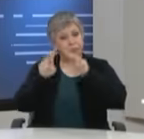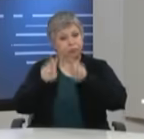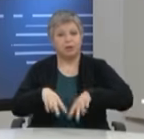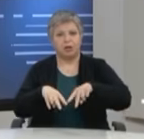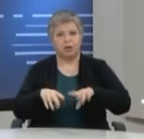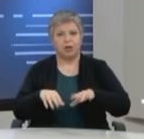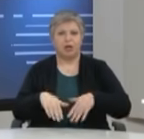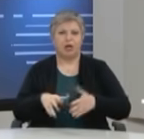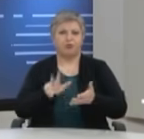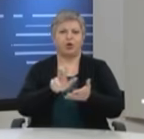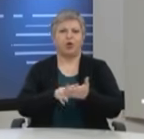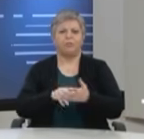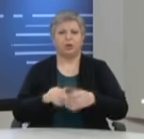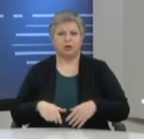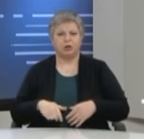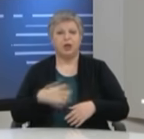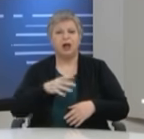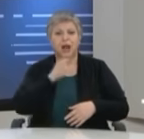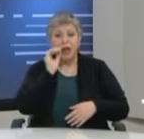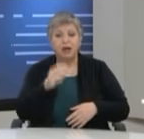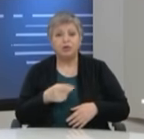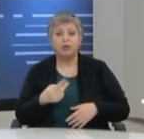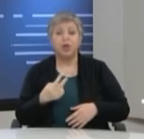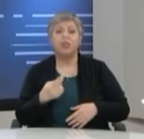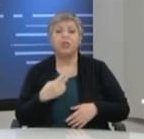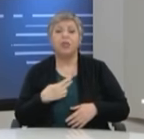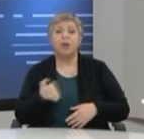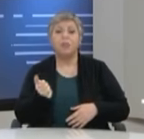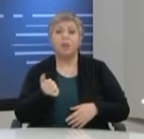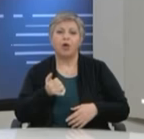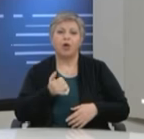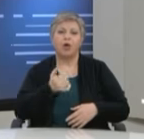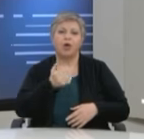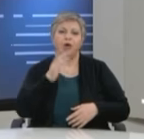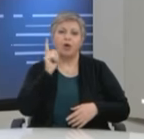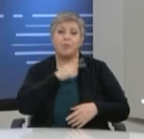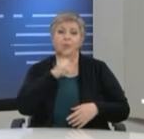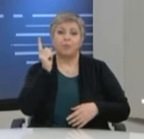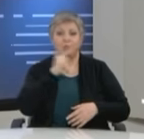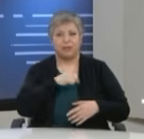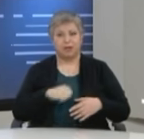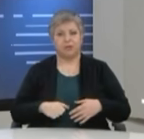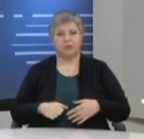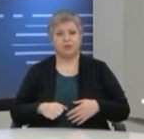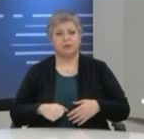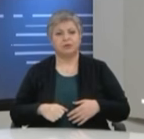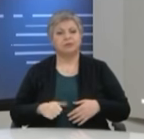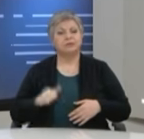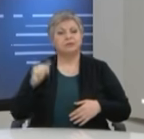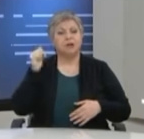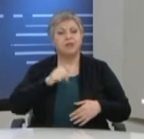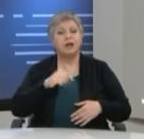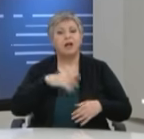ψέμα. Όχι μόνο γιατί η διάσκεψη του ΟΗΕ αφορούσε τελείως άλλο θέμα, τον μεταγραμματισμό κυριλλικών